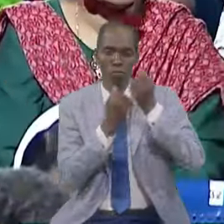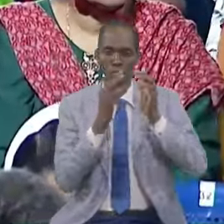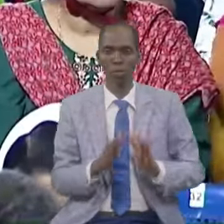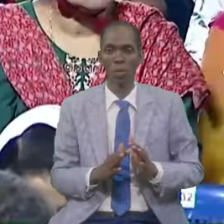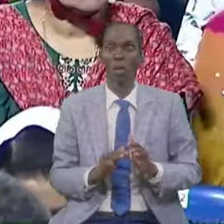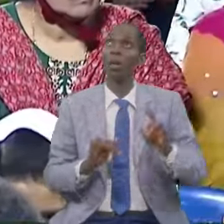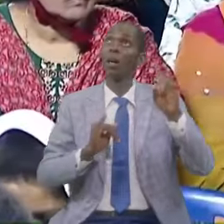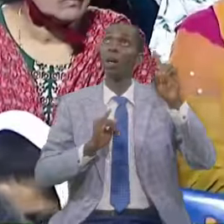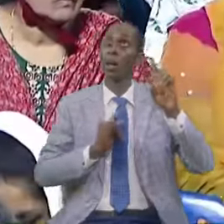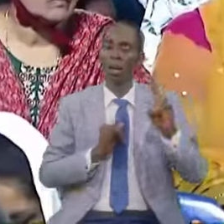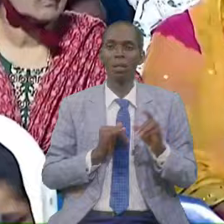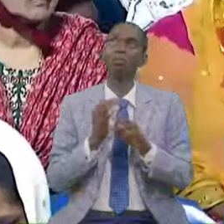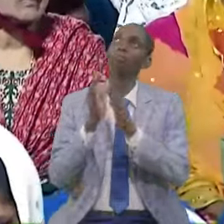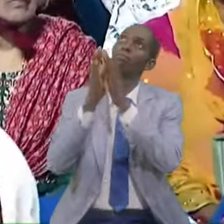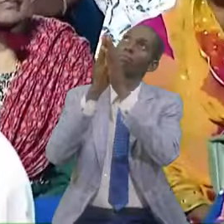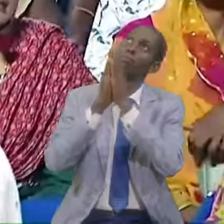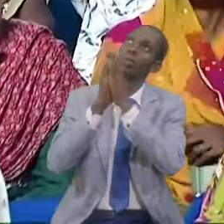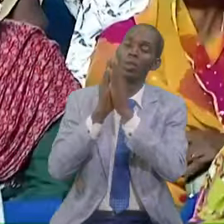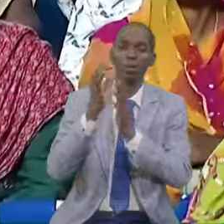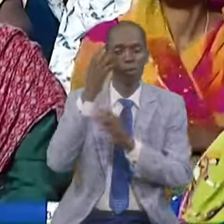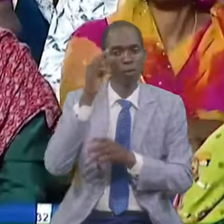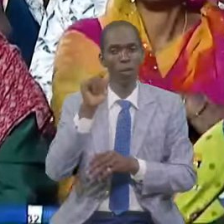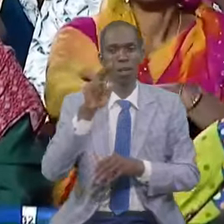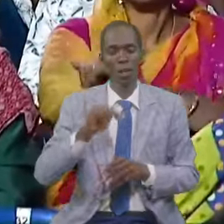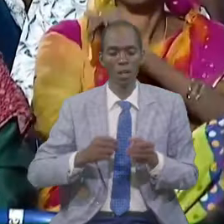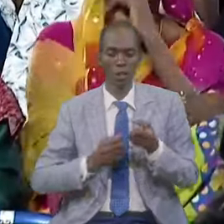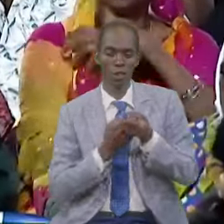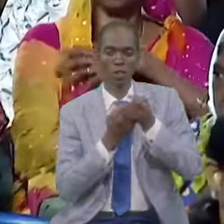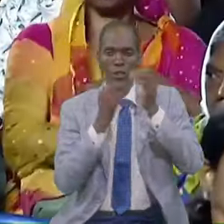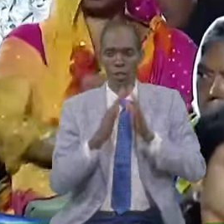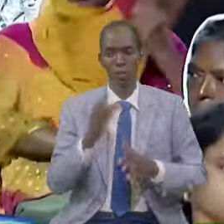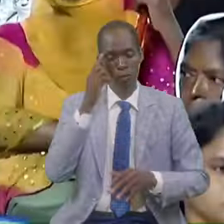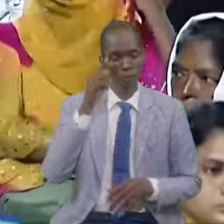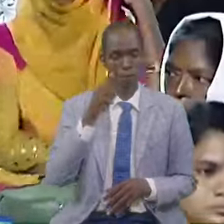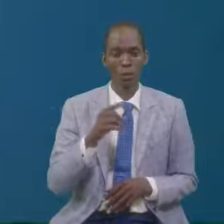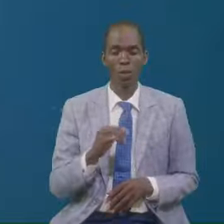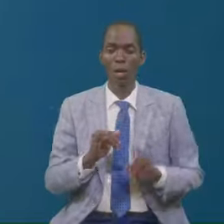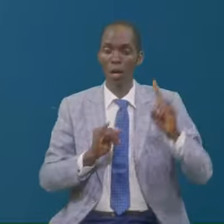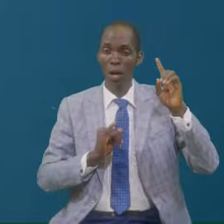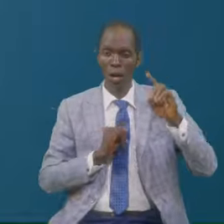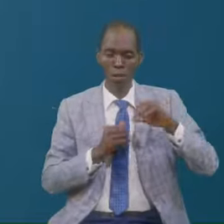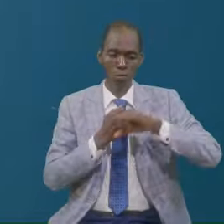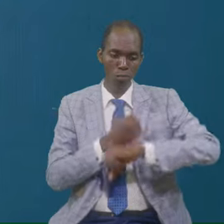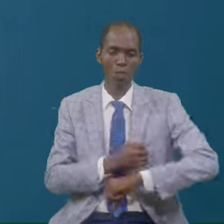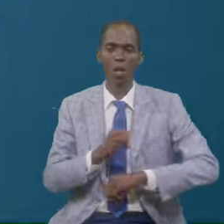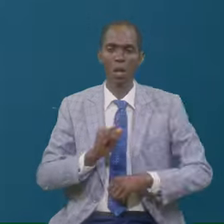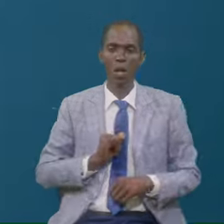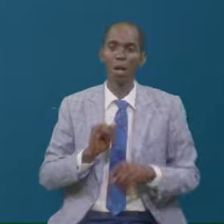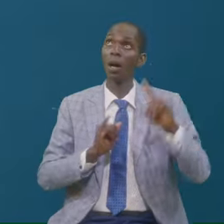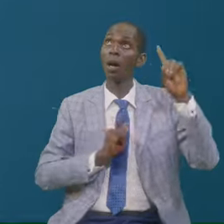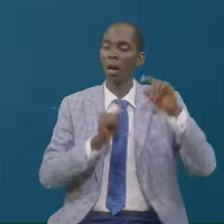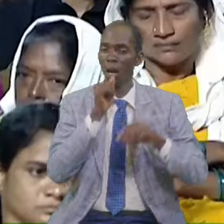advocate for you. నీ పక్షాన న్యాయవాదిగా విజ్ఞాపన చేస్తా. I protect, I'm your advocate. నేను నీ న్యాయవాదిగా